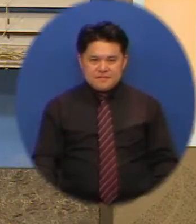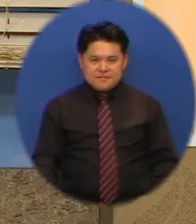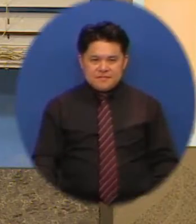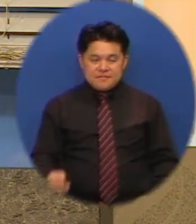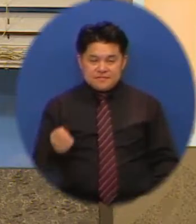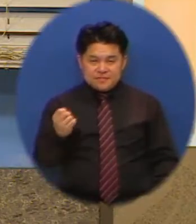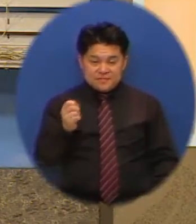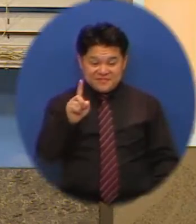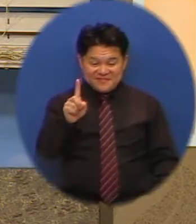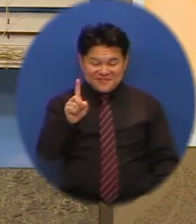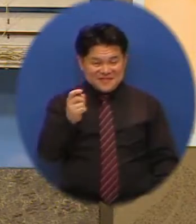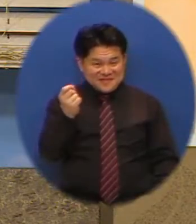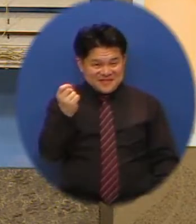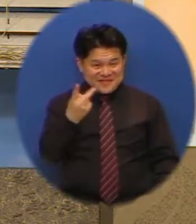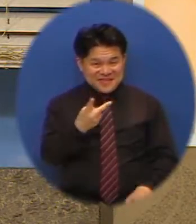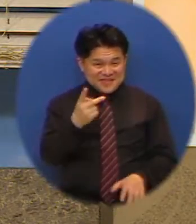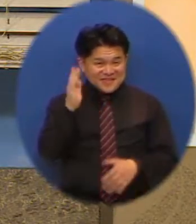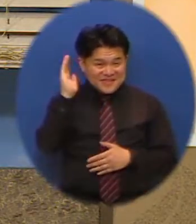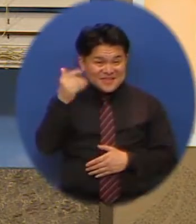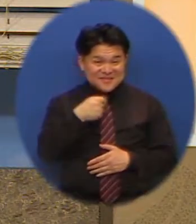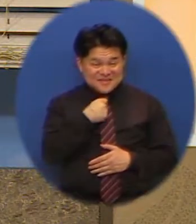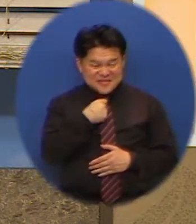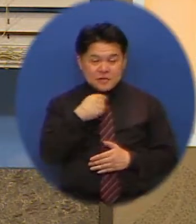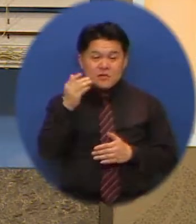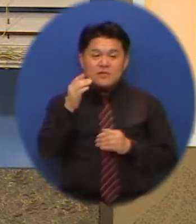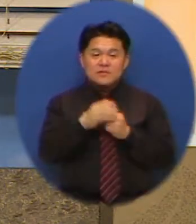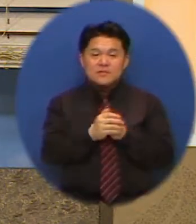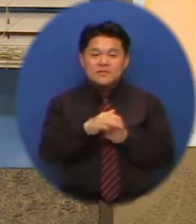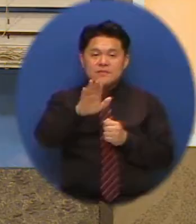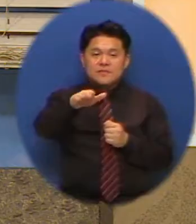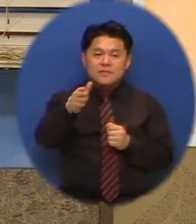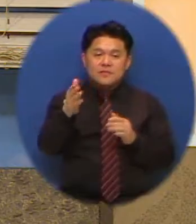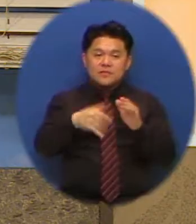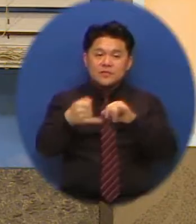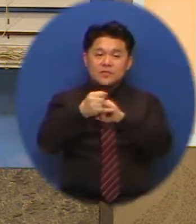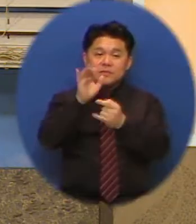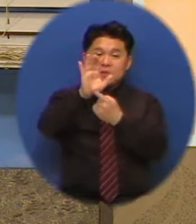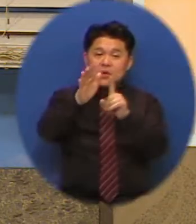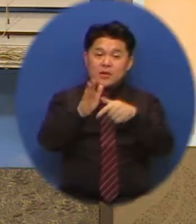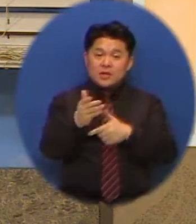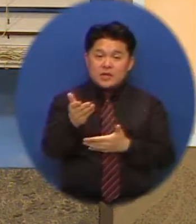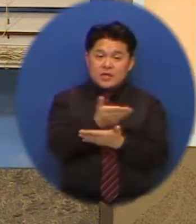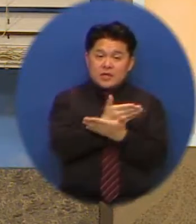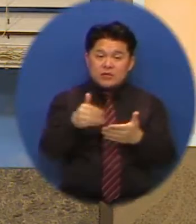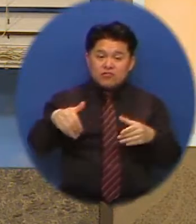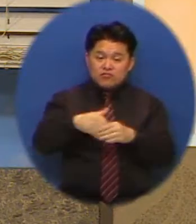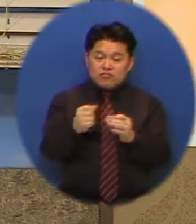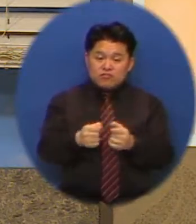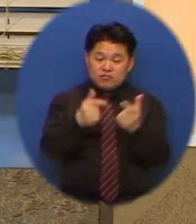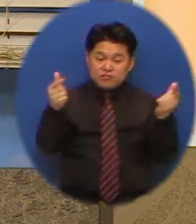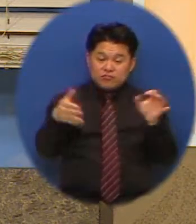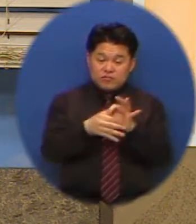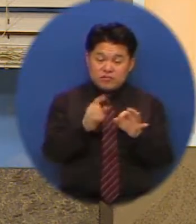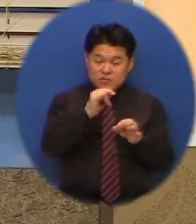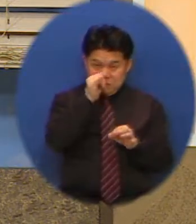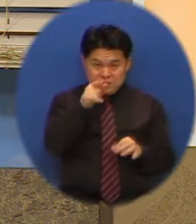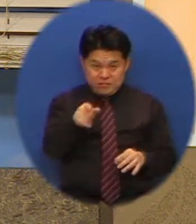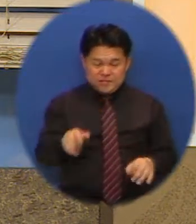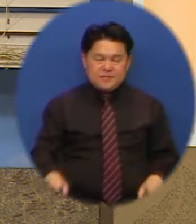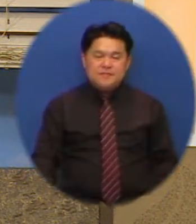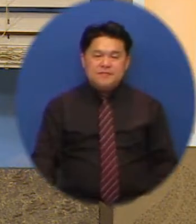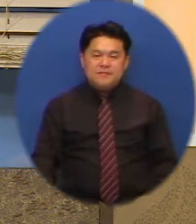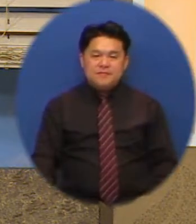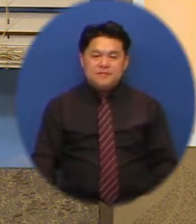이제 다른 좀 얘기를 드리겠습니다. 공약 당시에 그 나눔 문화 활성화에 대한 부분에 대해서 좀